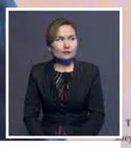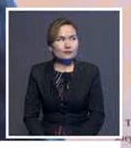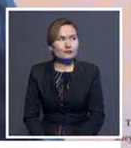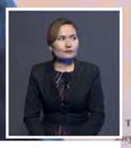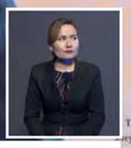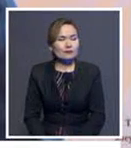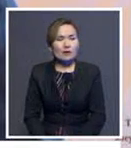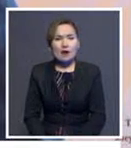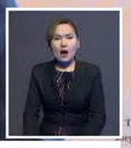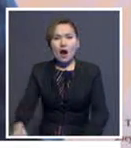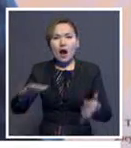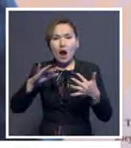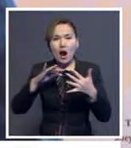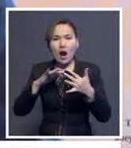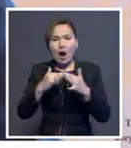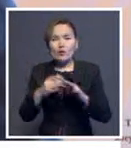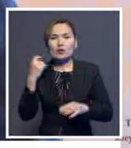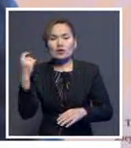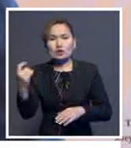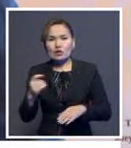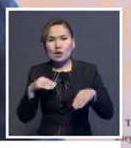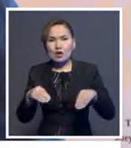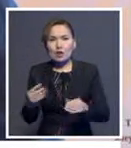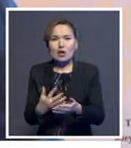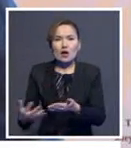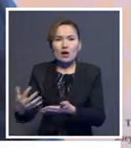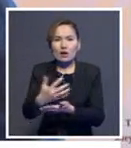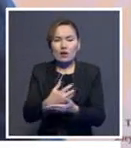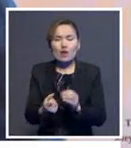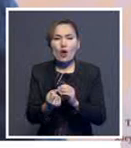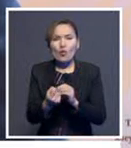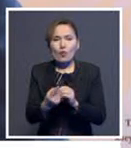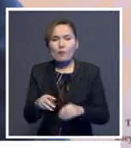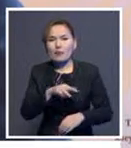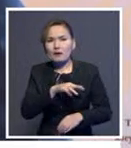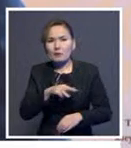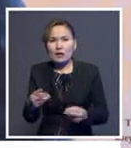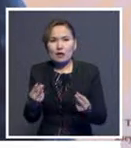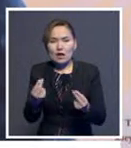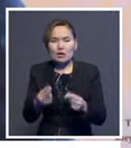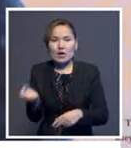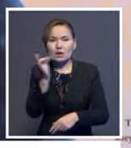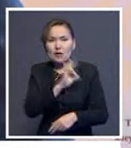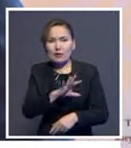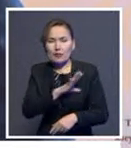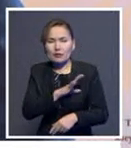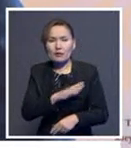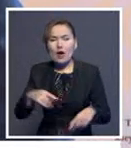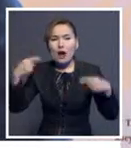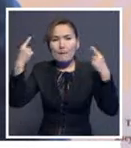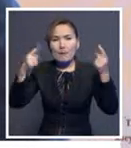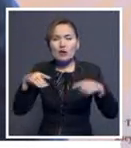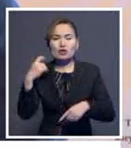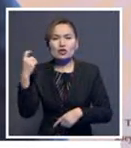ауыл шаруашылығы өткен жылы 11,3 миллиард теңгенің өнімі өндірілді. Өсімдік және мал